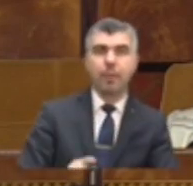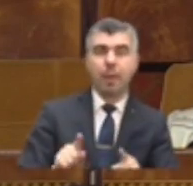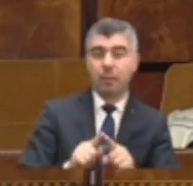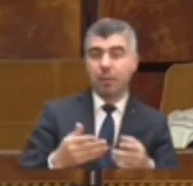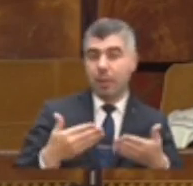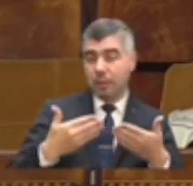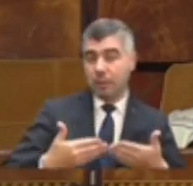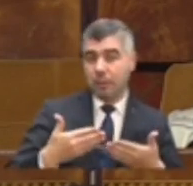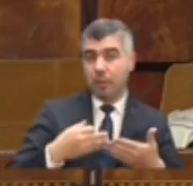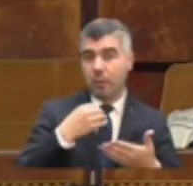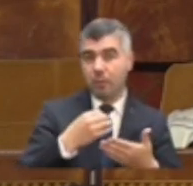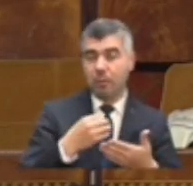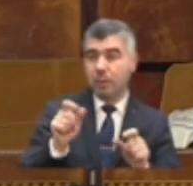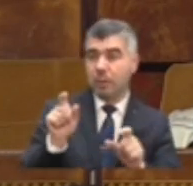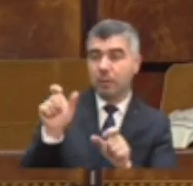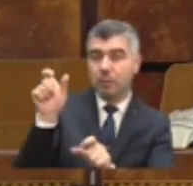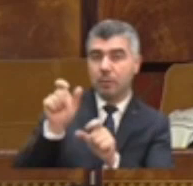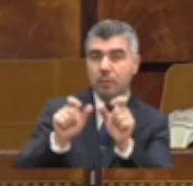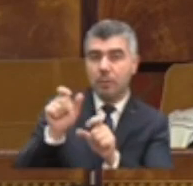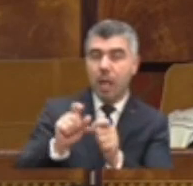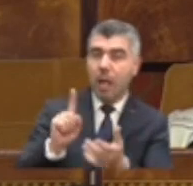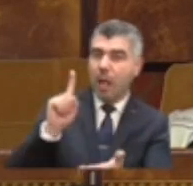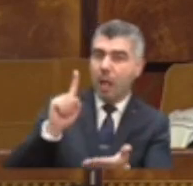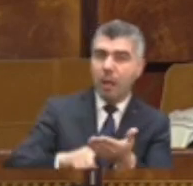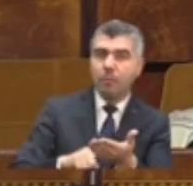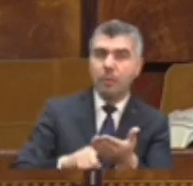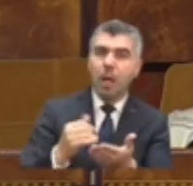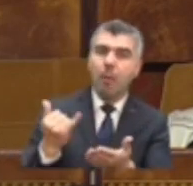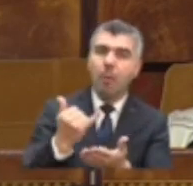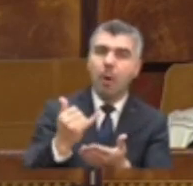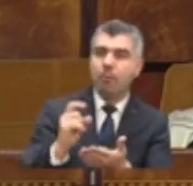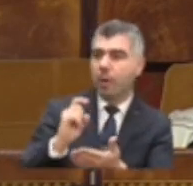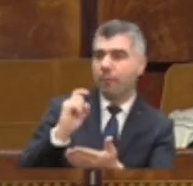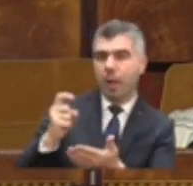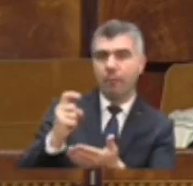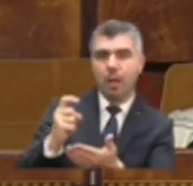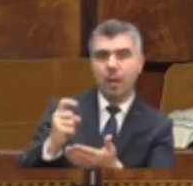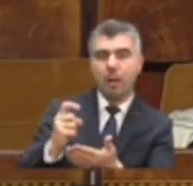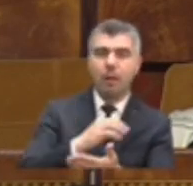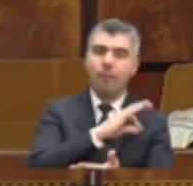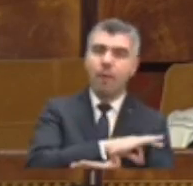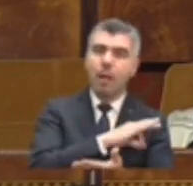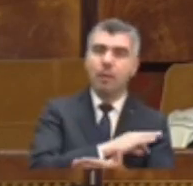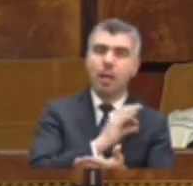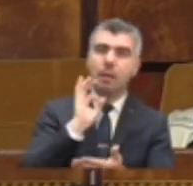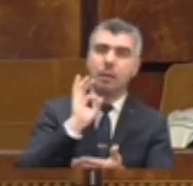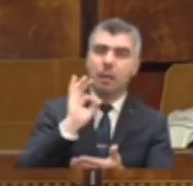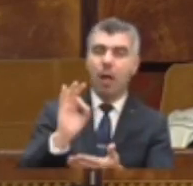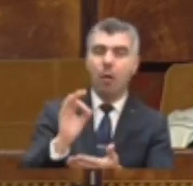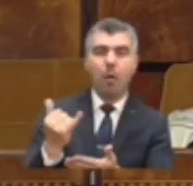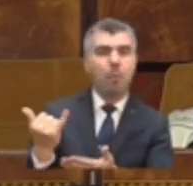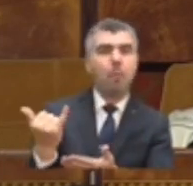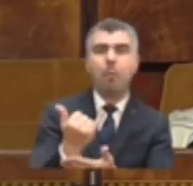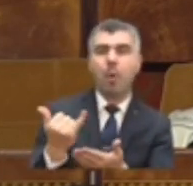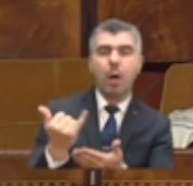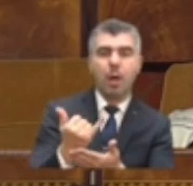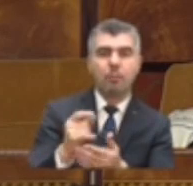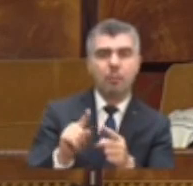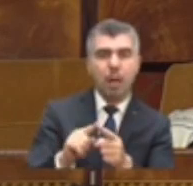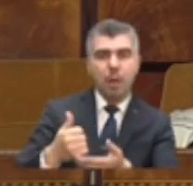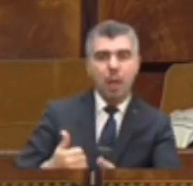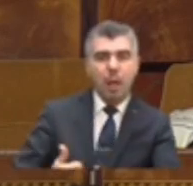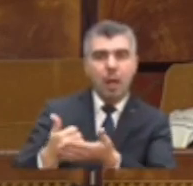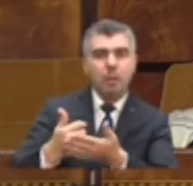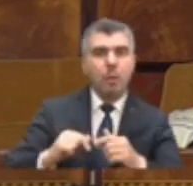السيد الوزير، وهذه الفئه لابد خاصها دير لها واحد المنحه حتى تستفيد منها وتكون حتى هي حاسه بالدوله او